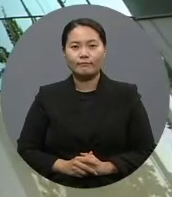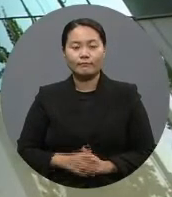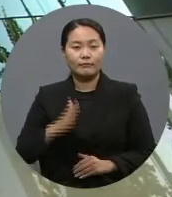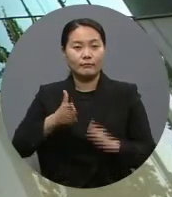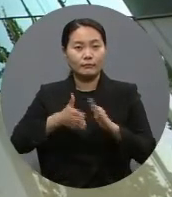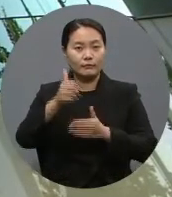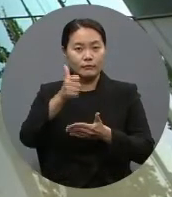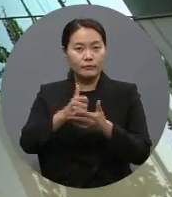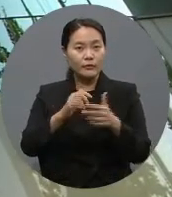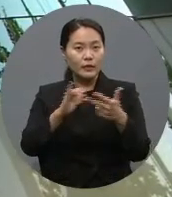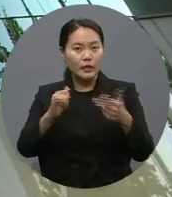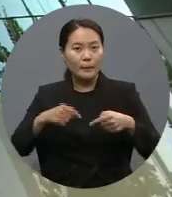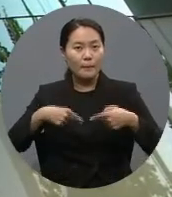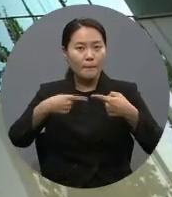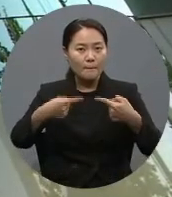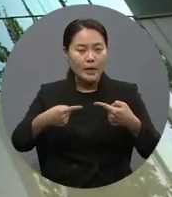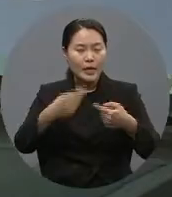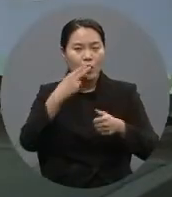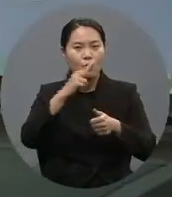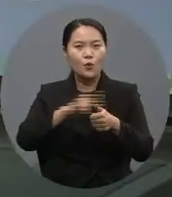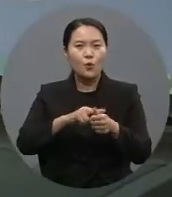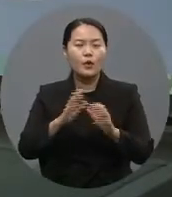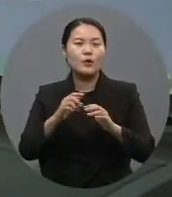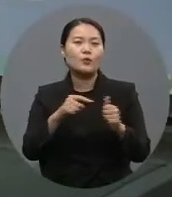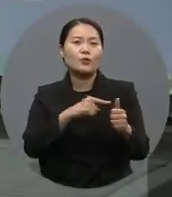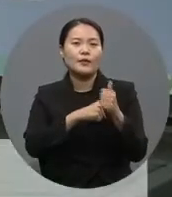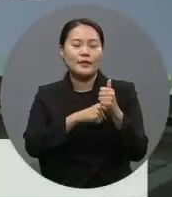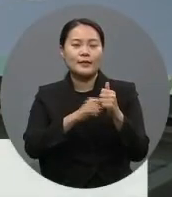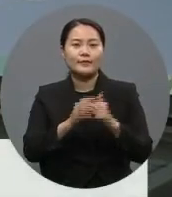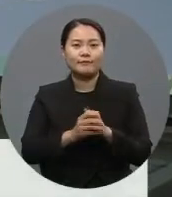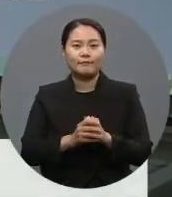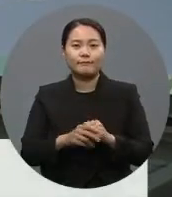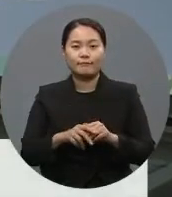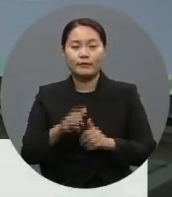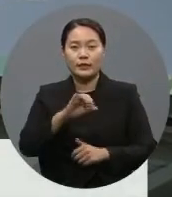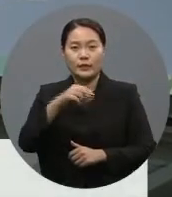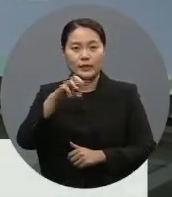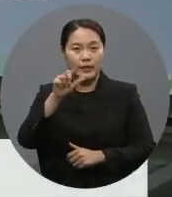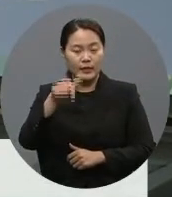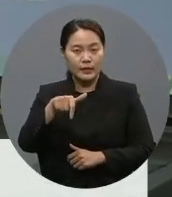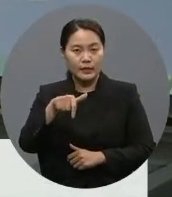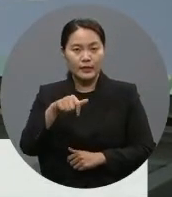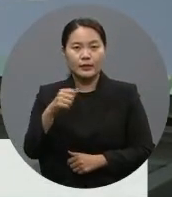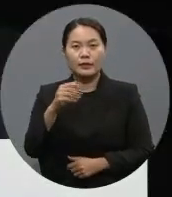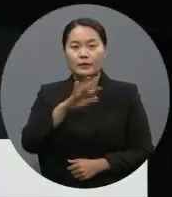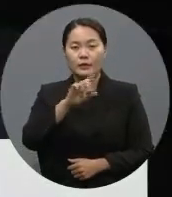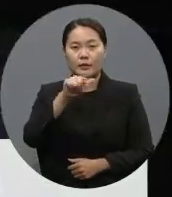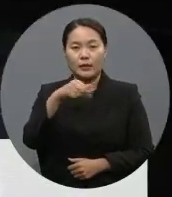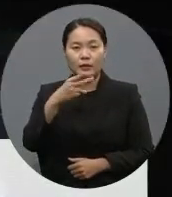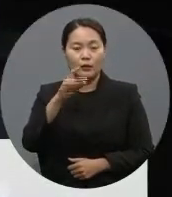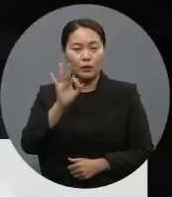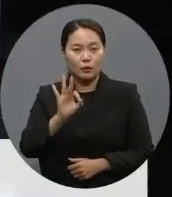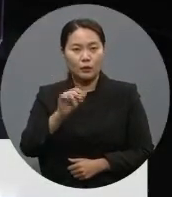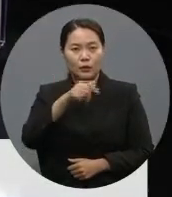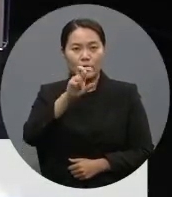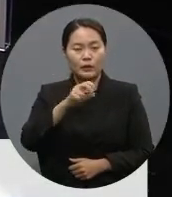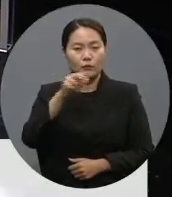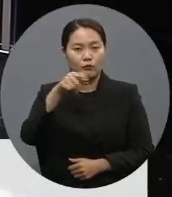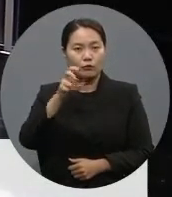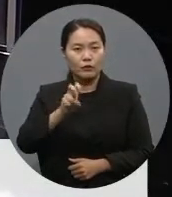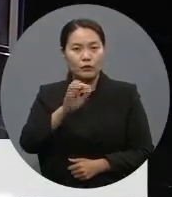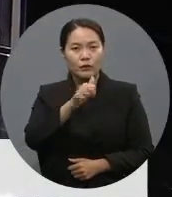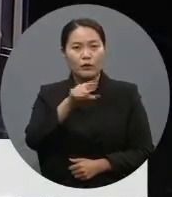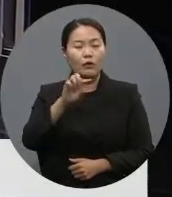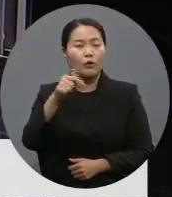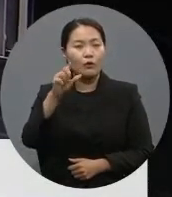울산시 장의 7명이 출사표를 낸 국민의 힘 현역이 니체 국회의원을 비롯해 박 때도 김 2 격